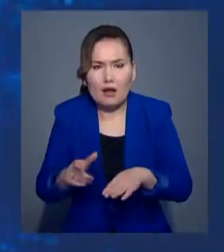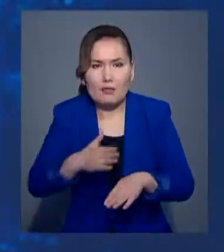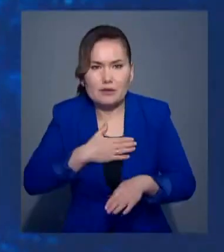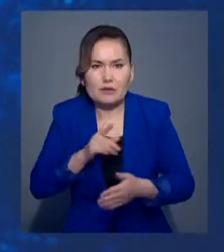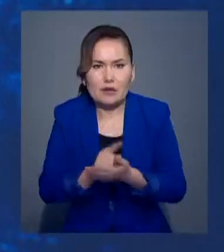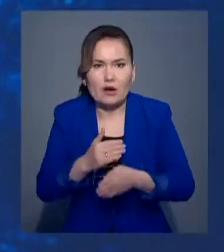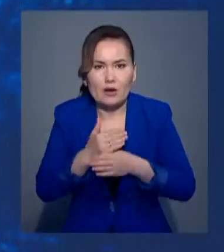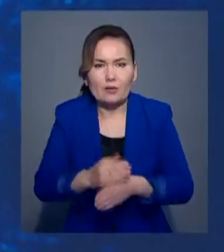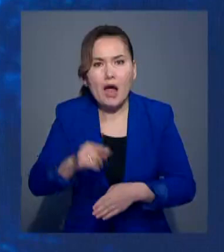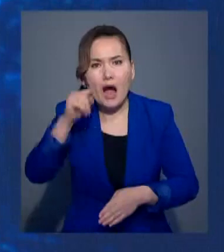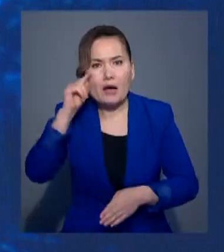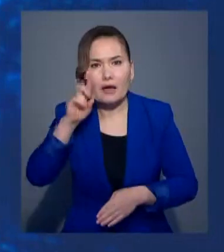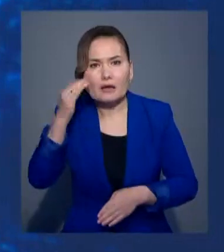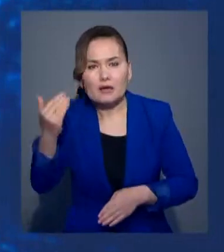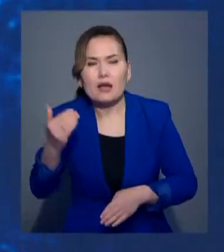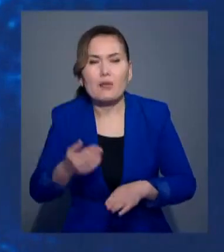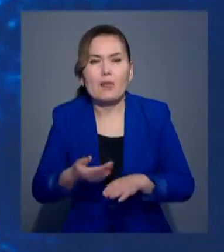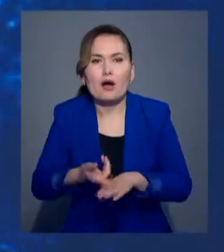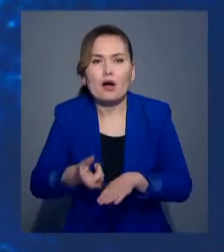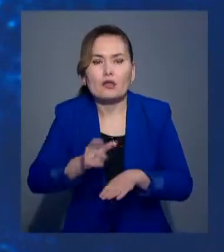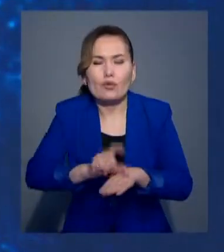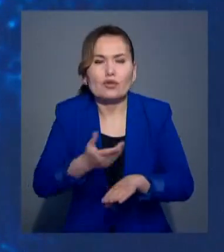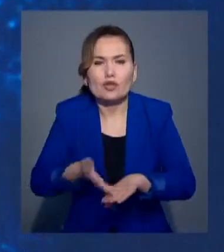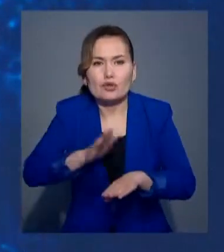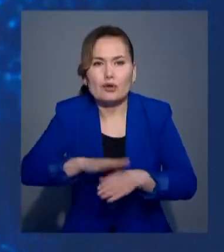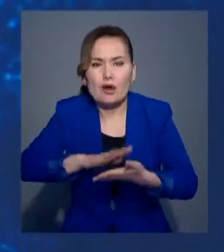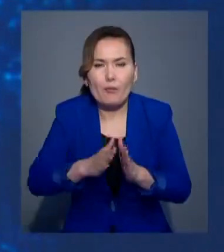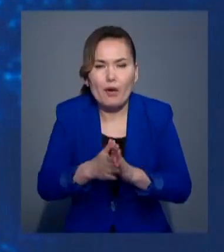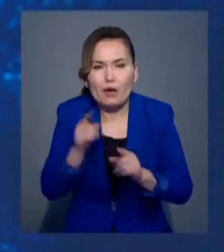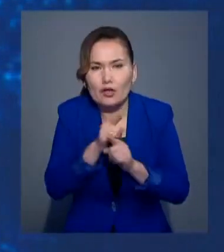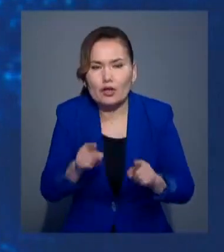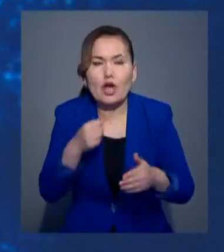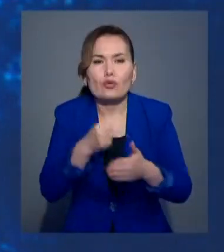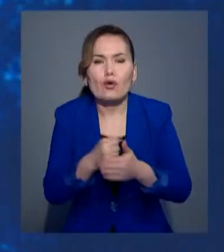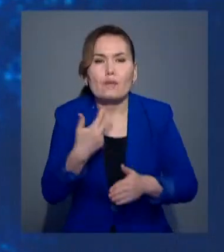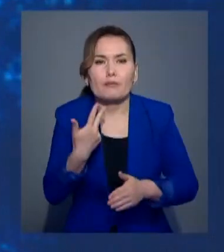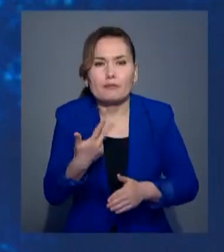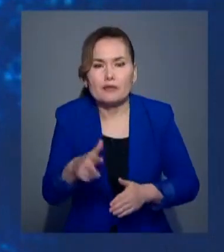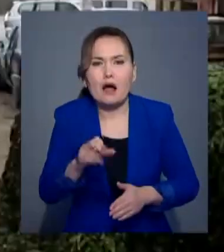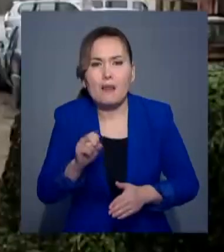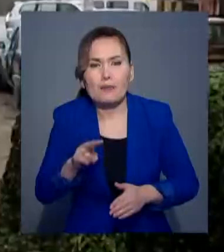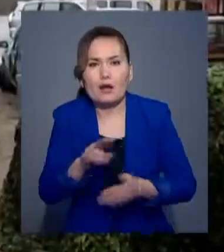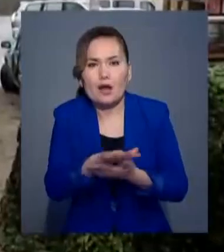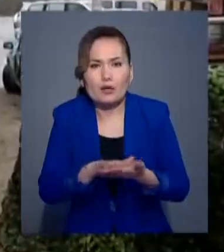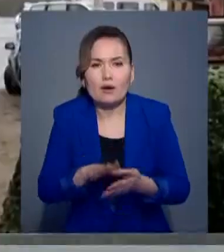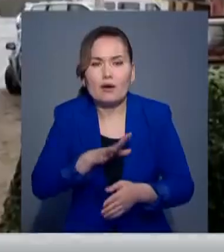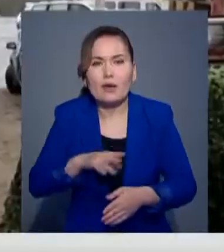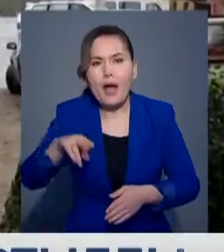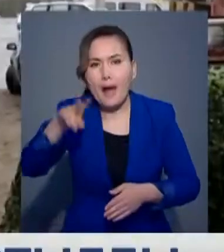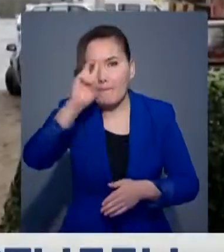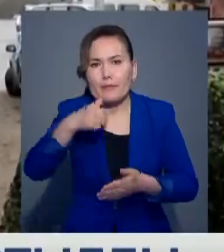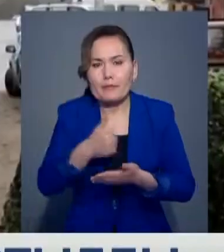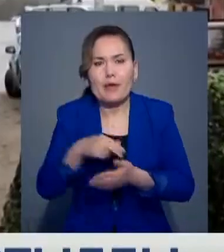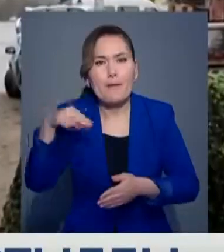халық. Қырғызстанда төтенше жағдай мерзімі 30 сәуірге дейін ұзартылды. Бүгін бұл жөнінде жарлыққа президент